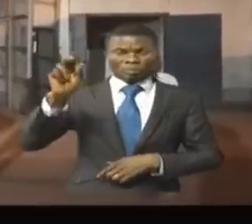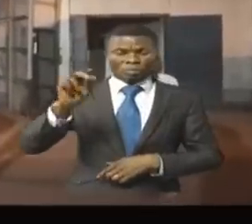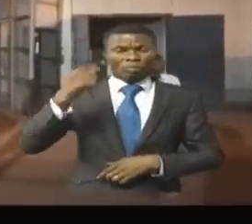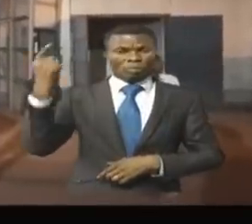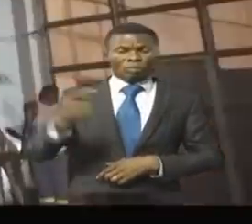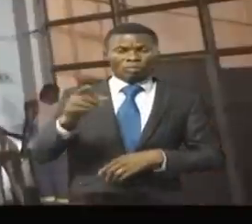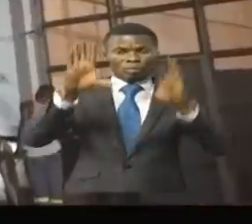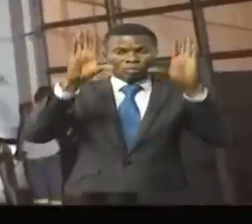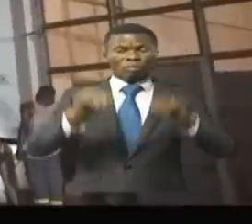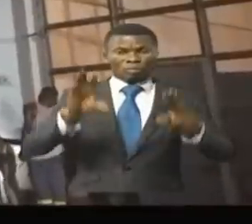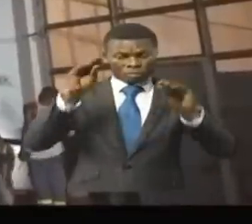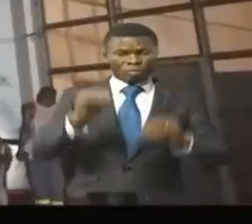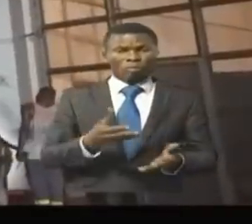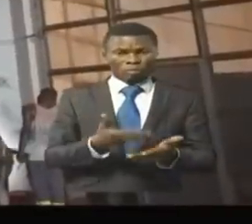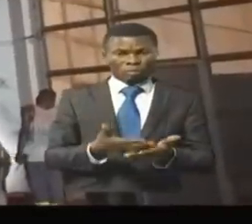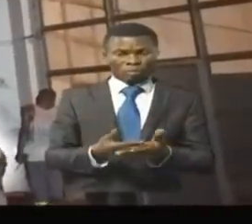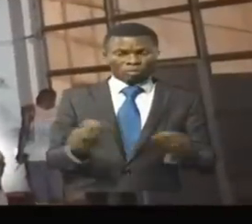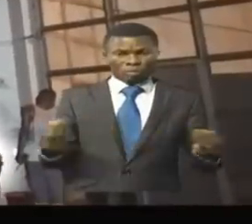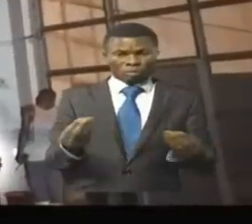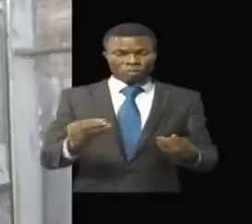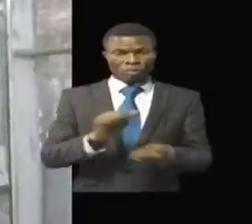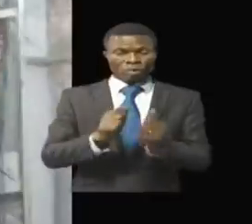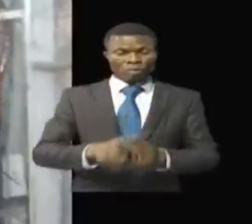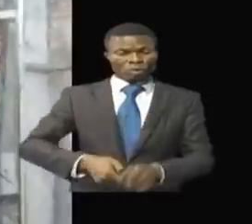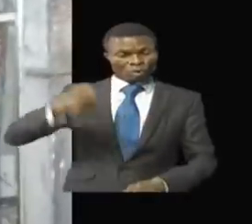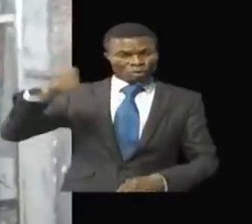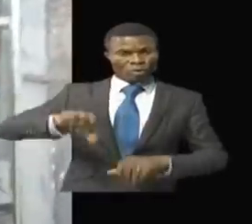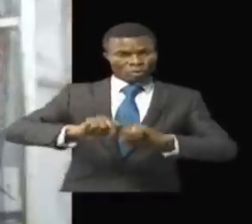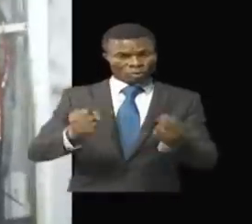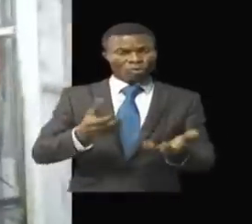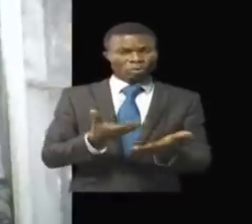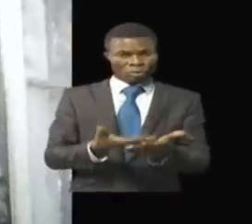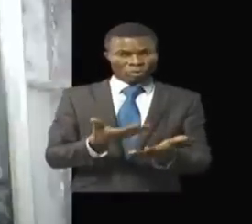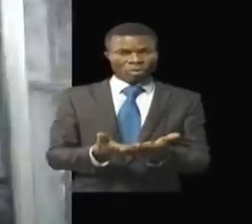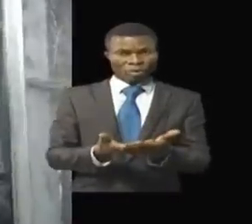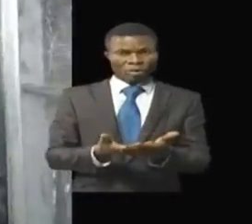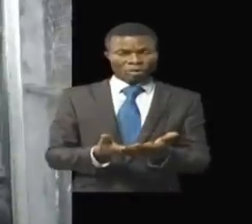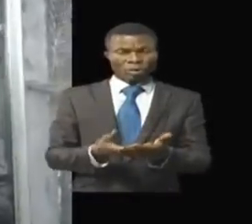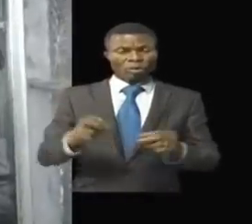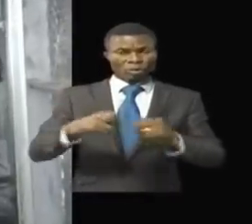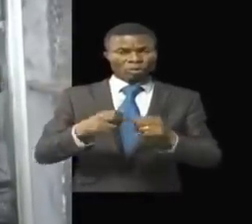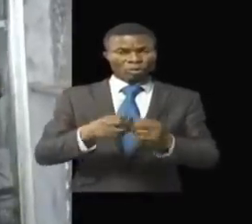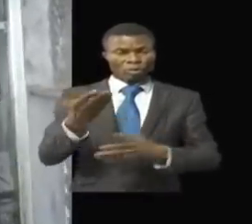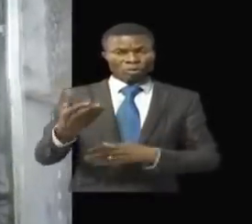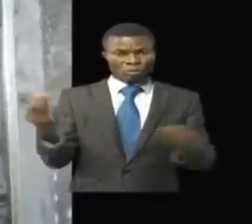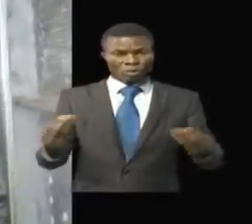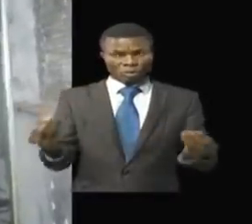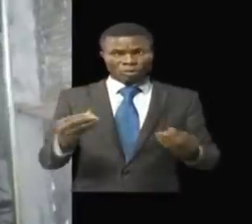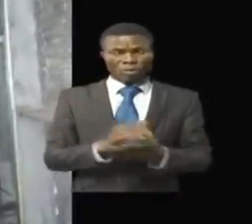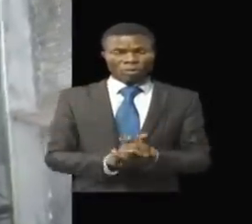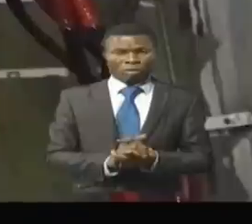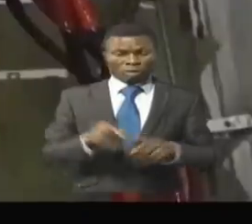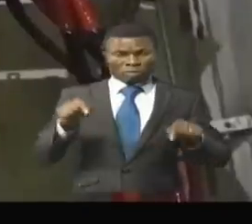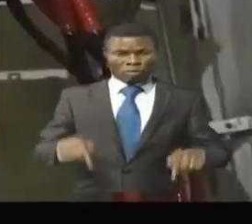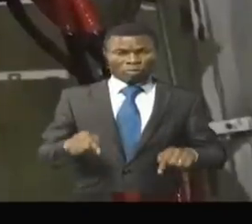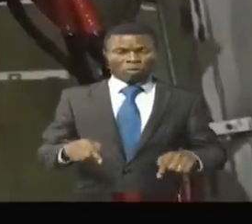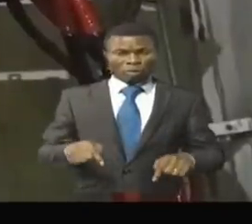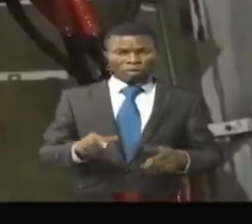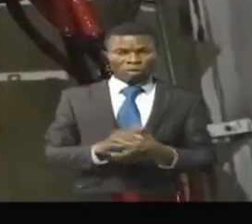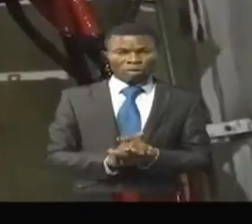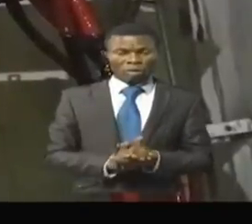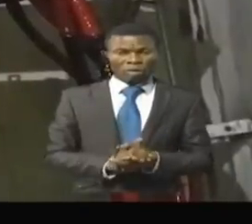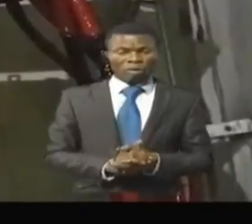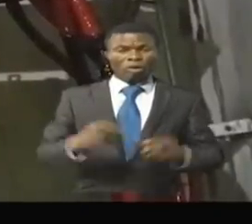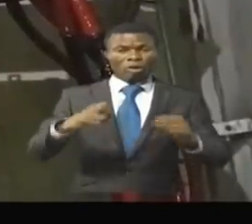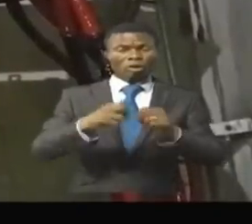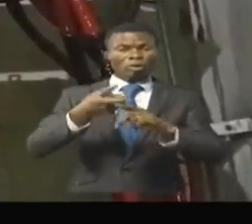moment être interrompue suite à ces chocs électriques puisque présentement nous sommes